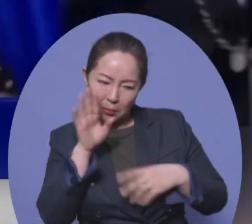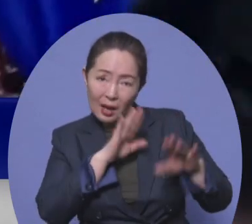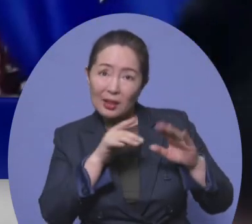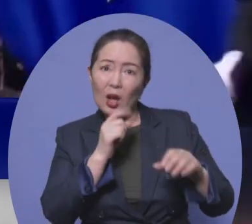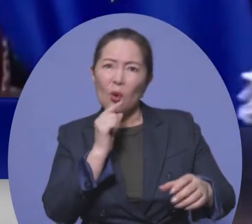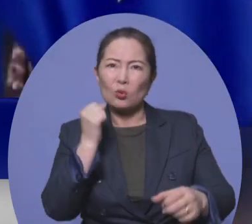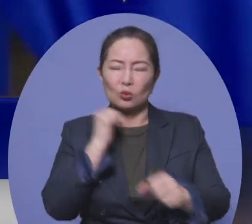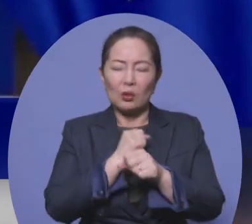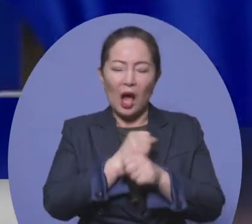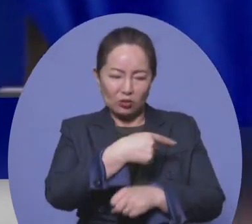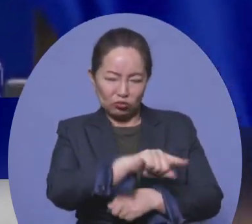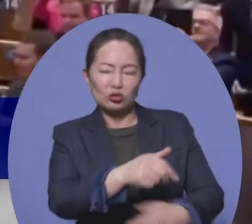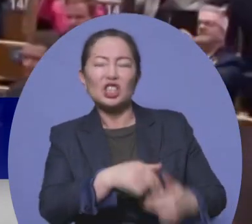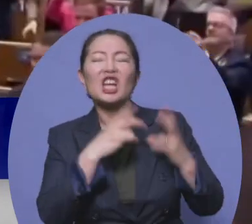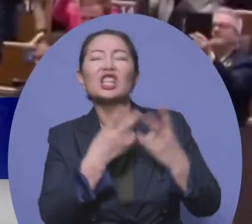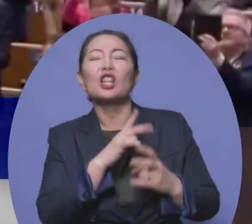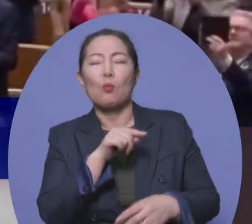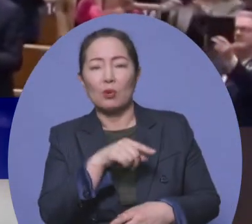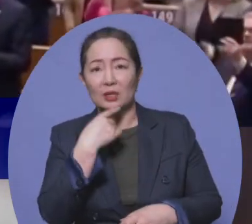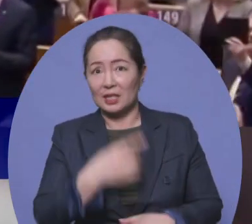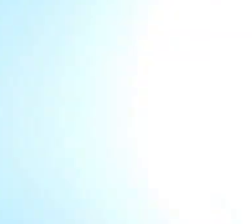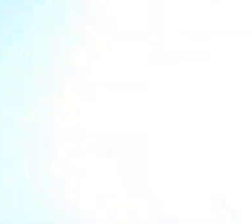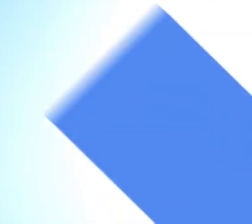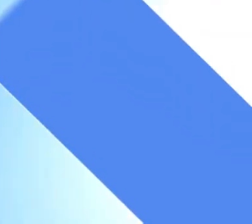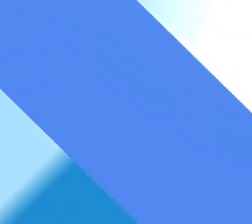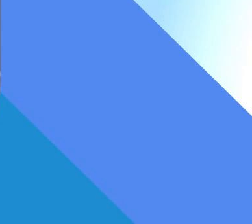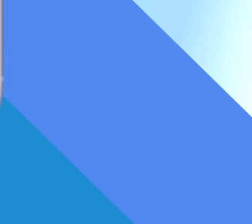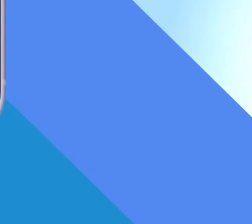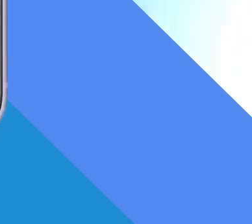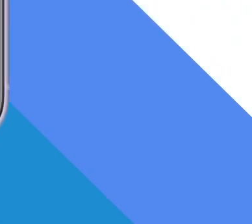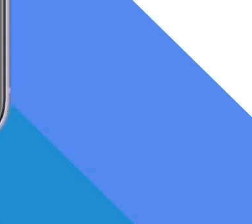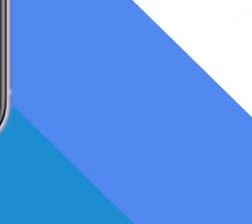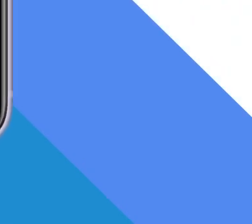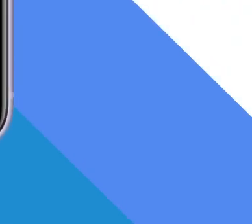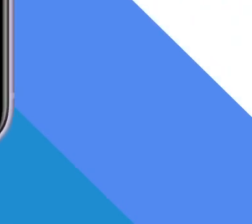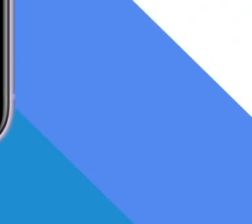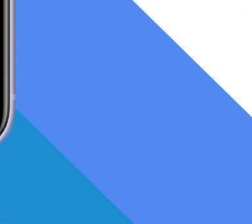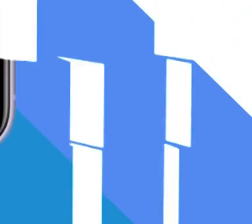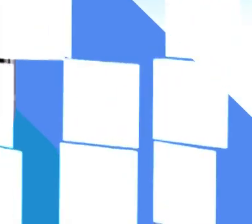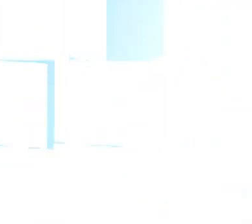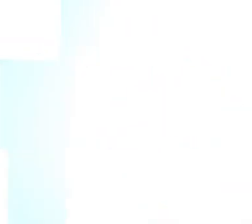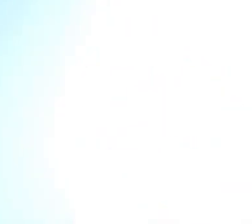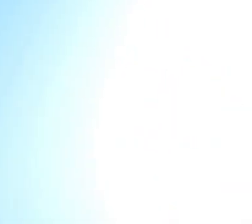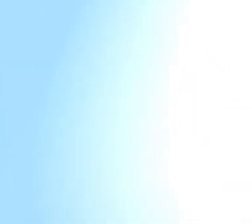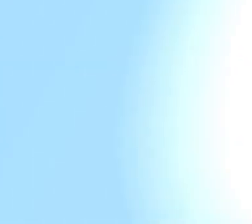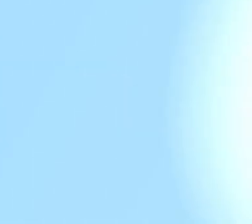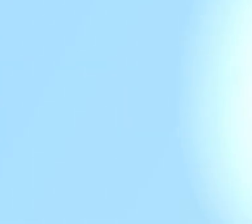явдлын гол үүрэг гүйцэтгэгч болж байгаа гэж тэрээр аль жажраад ярьжээ. Гомдол мэдээлэл хүлээн авах тус